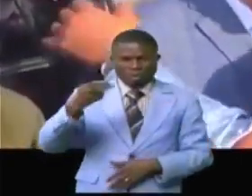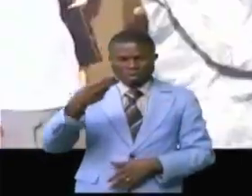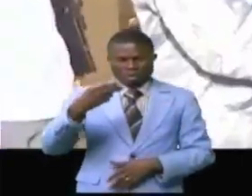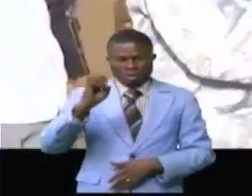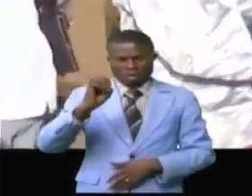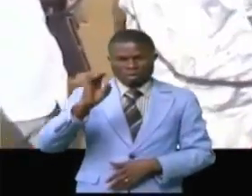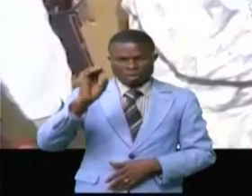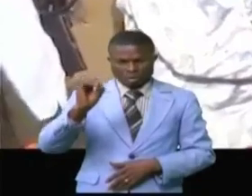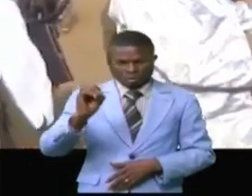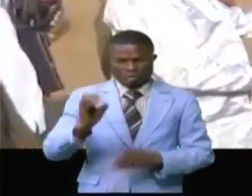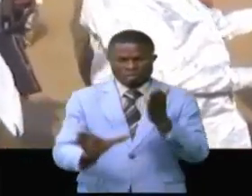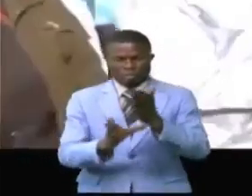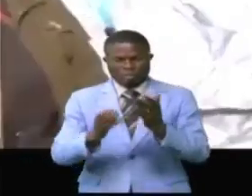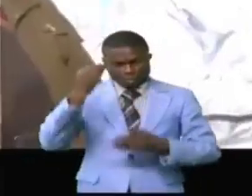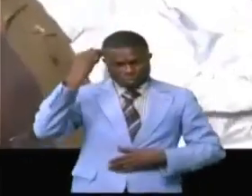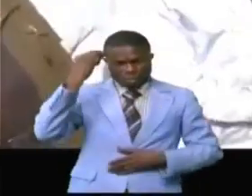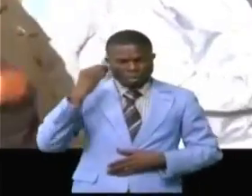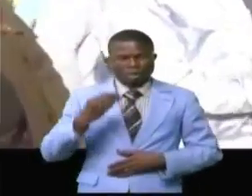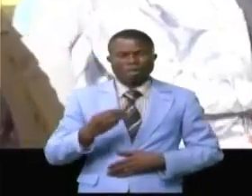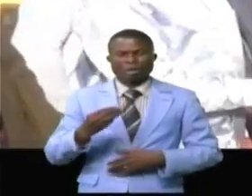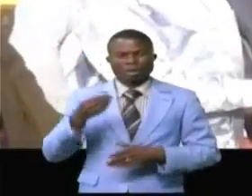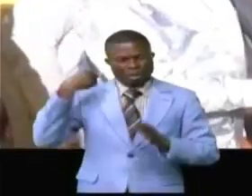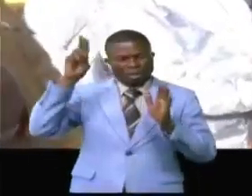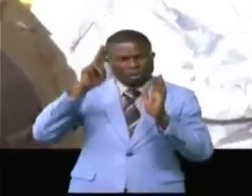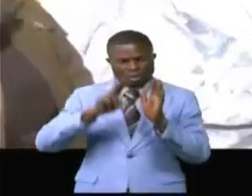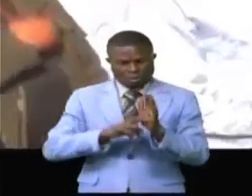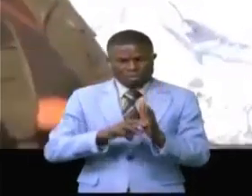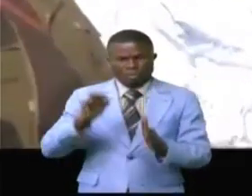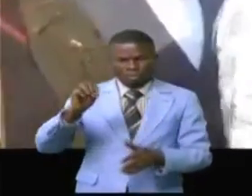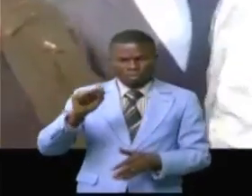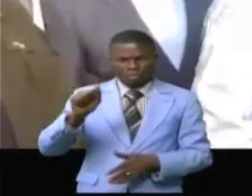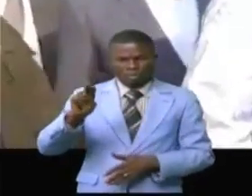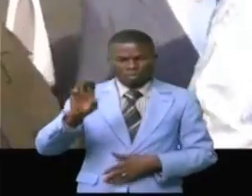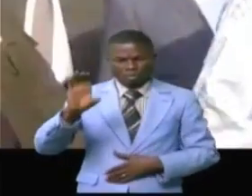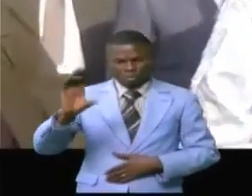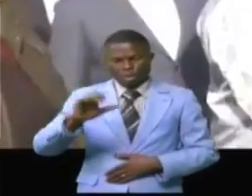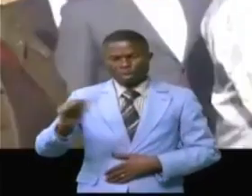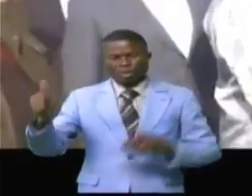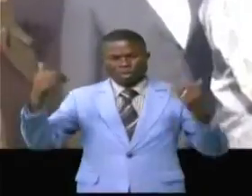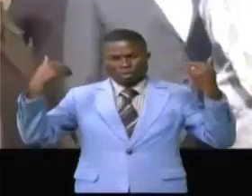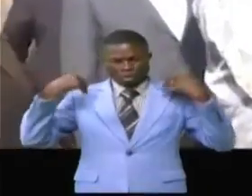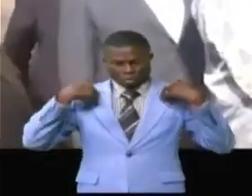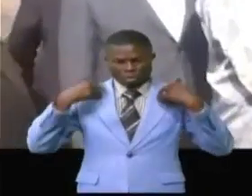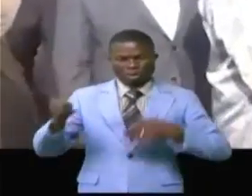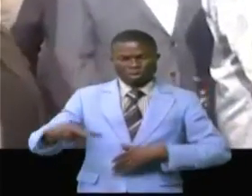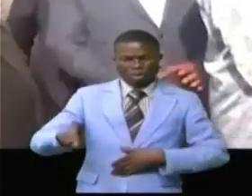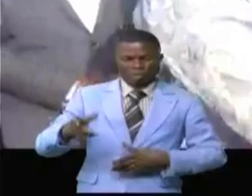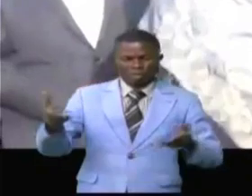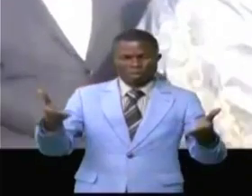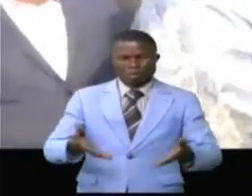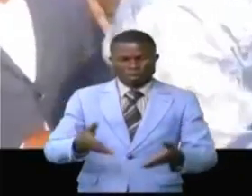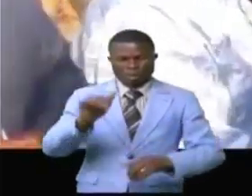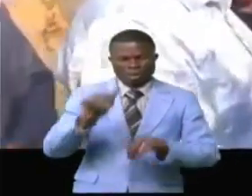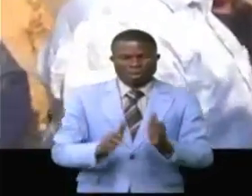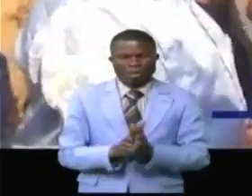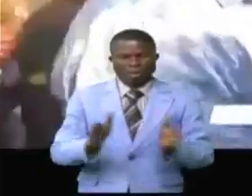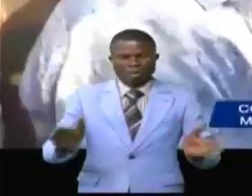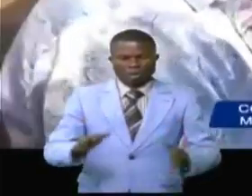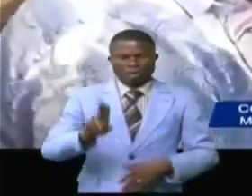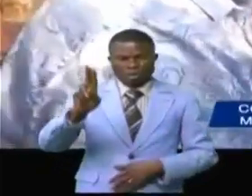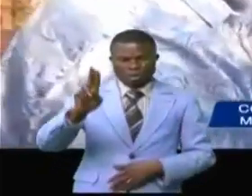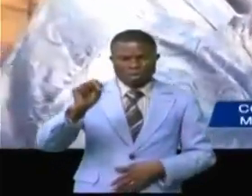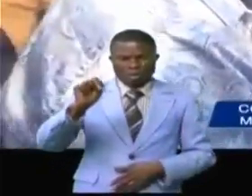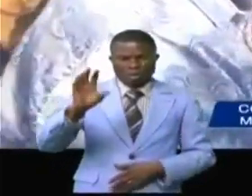Kassi et le vice-gouverneur Marc Malago, en compagnie d'autres officiels de la province, du secrétaire général de l'UNC